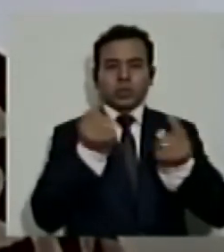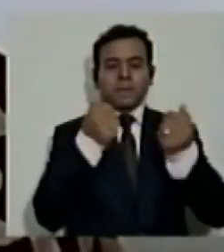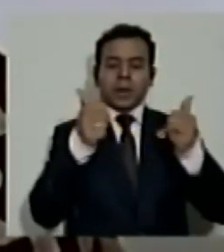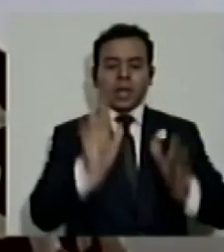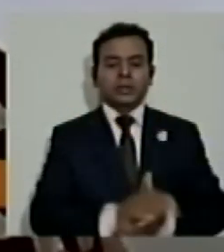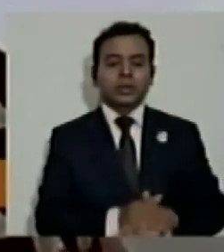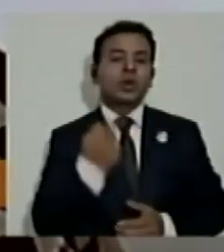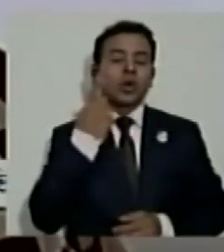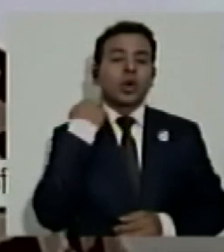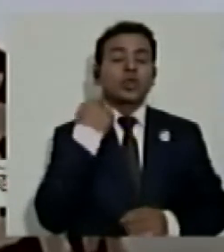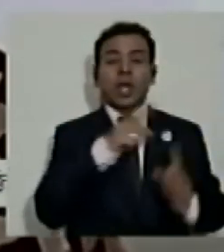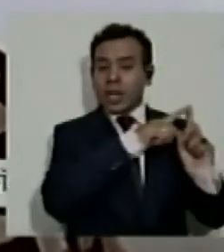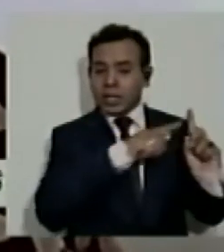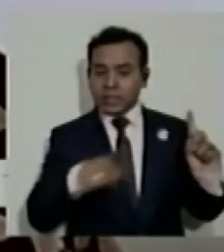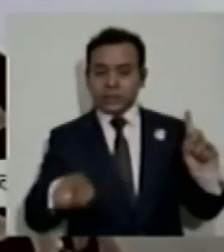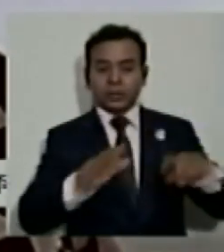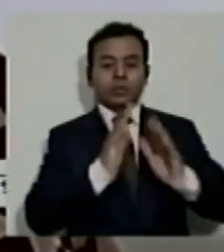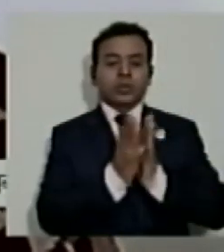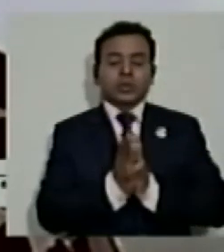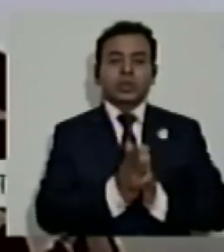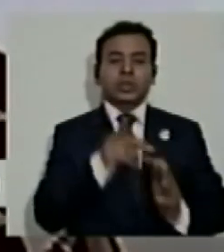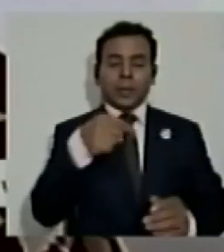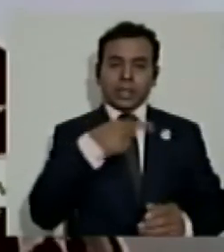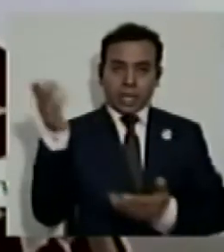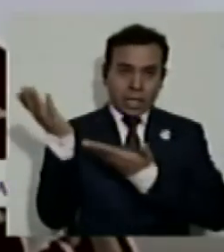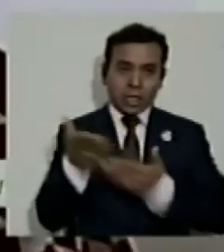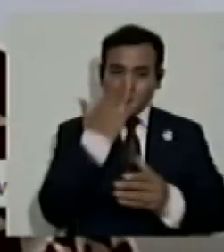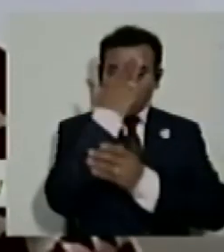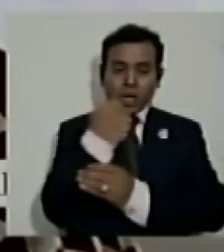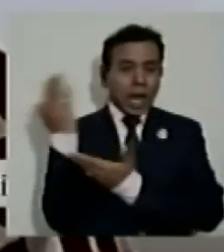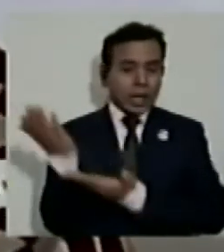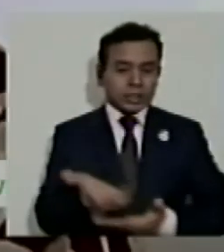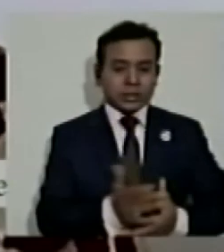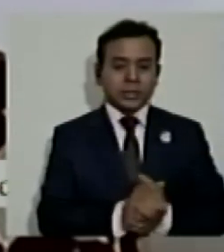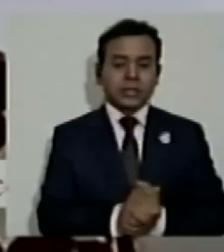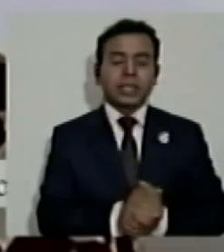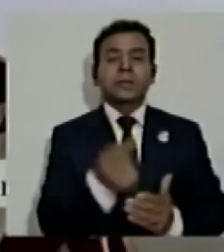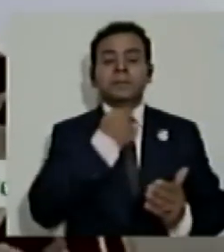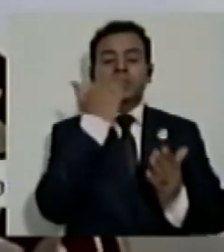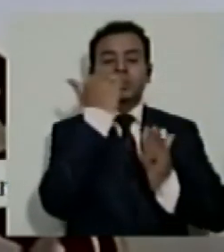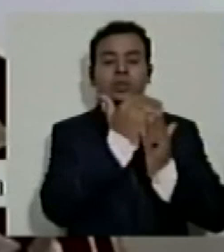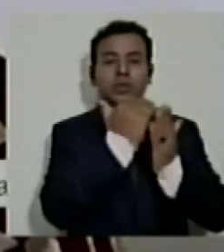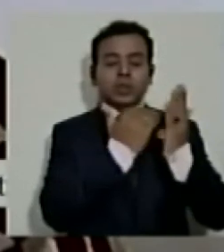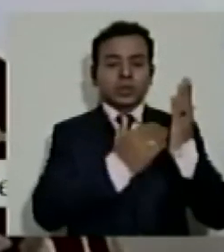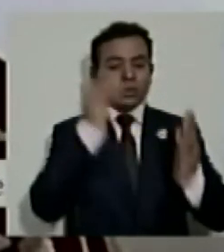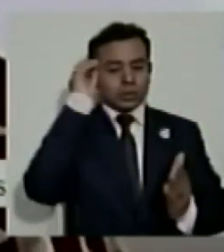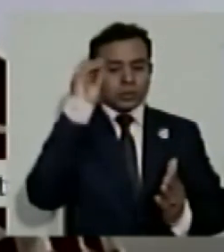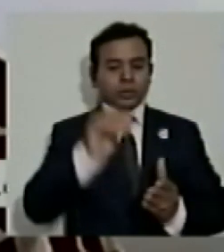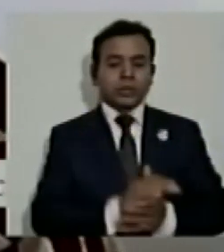এসেছেন তাদের একটু বিশ্লেষণ যদি দেখাই, বয়স ভিত্তিক বিশ্লেষণে দেখা যায়